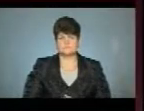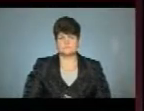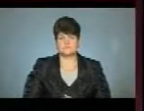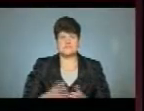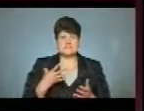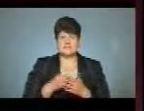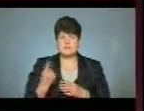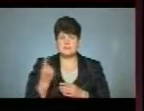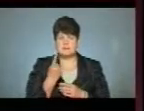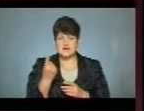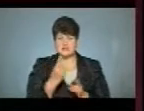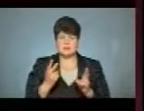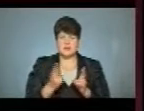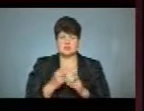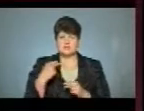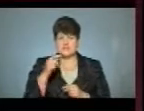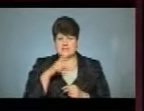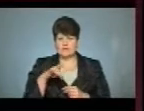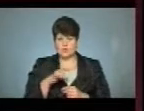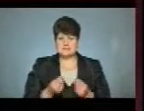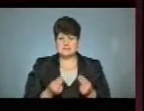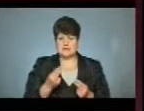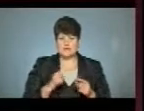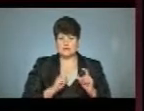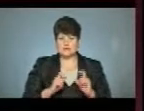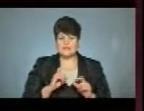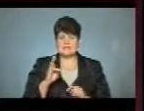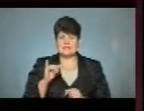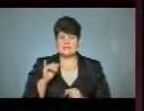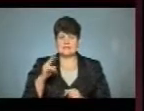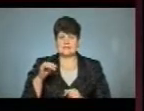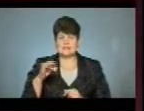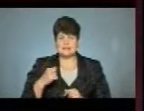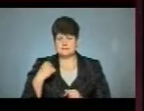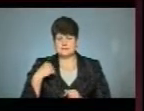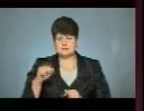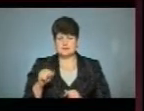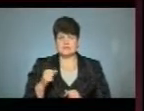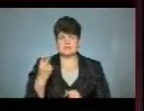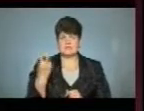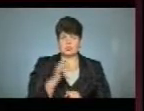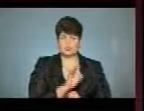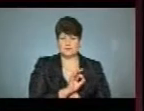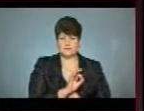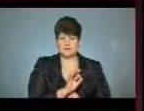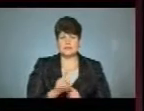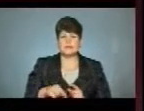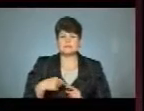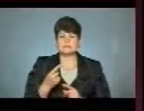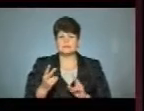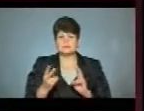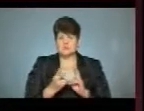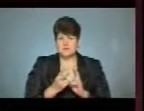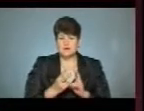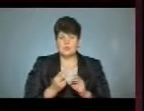Свій перший матч на чемпіонаті Європи тернополяни зіграли зі студентами з Нідерландів і перемогли з рахунком 2-0. Наступний поєдинок у